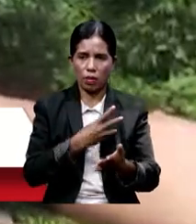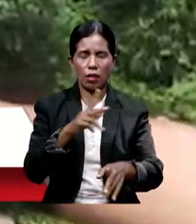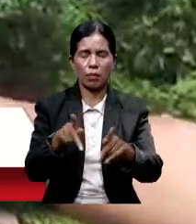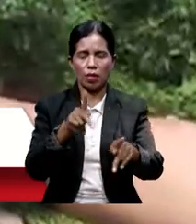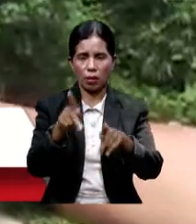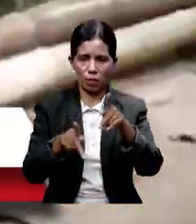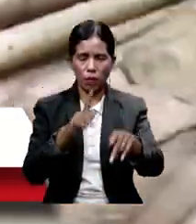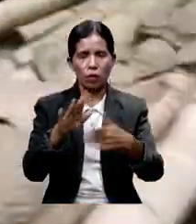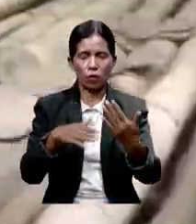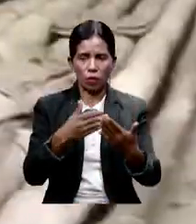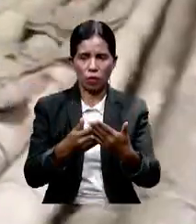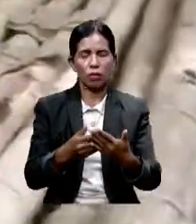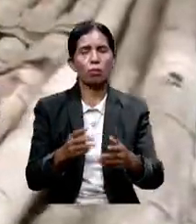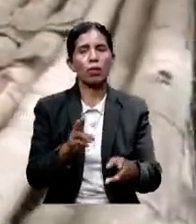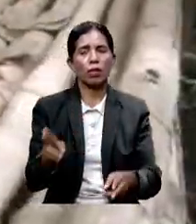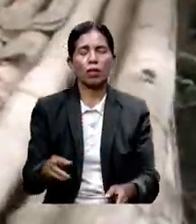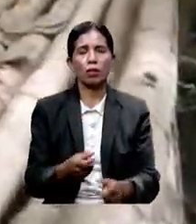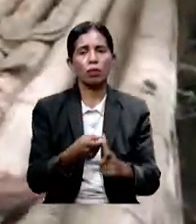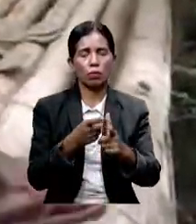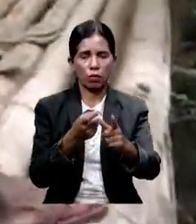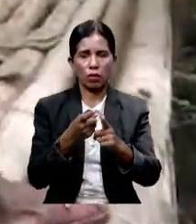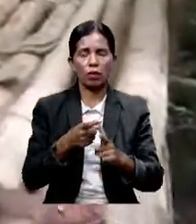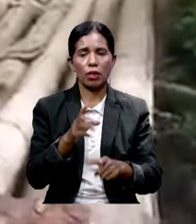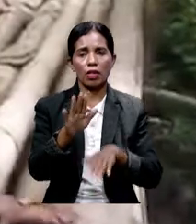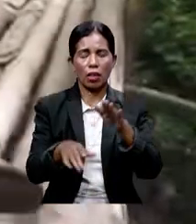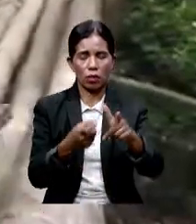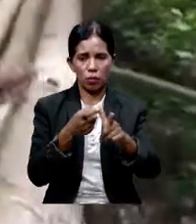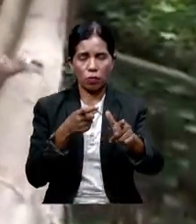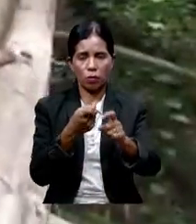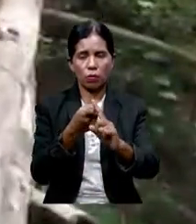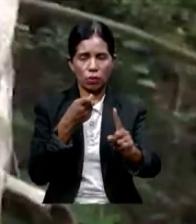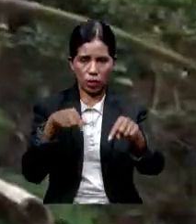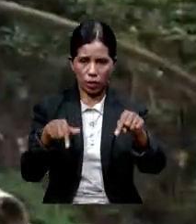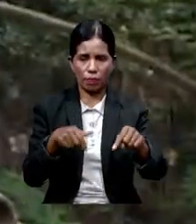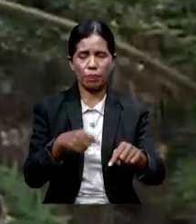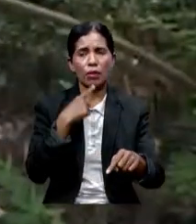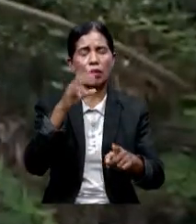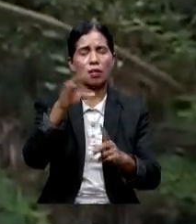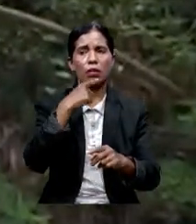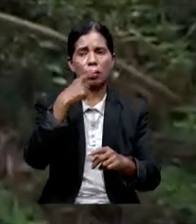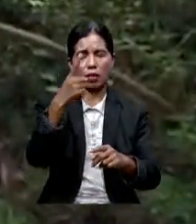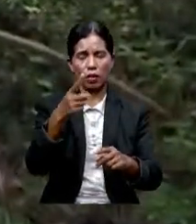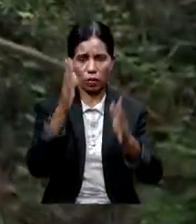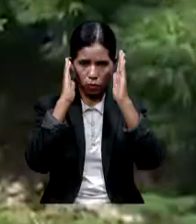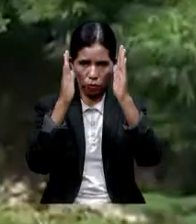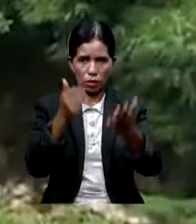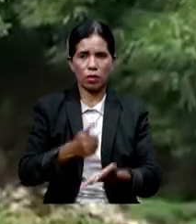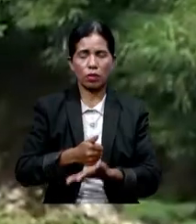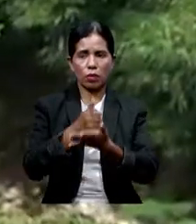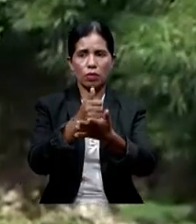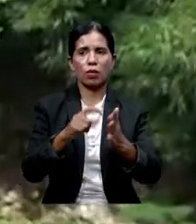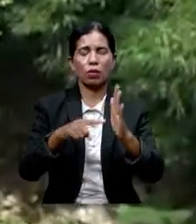sini tu ni. Nunes sefial dia Sabagulau, Afonso Amaral, su governo atfu atensang ba ponte referen. Kumesa